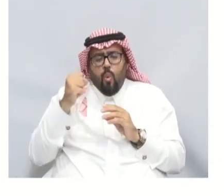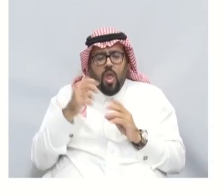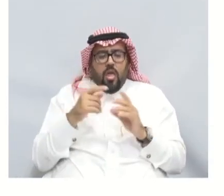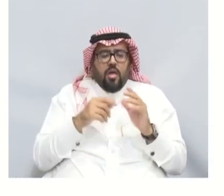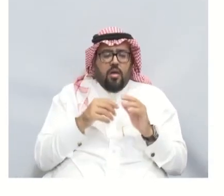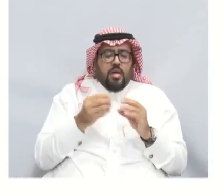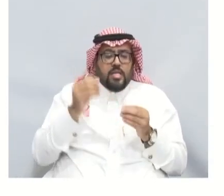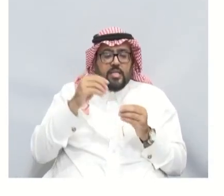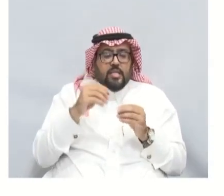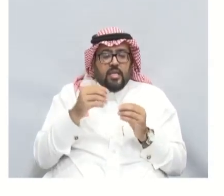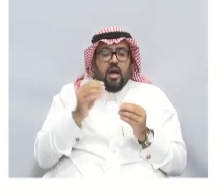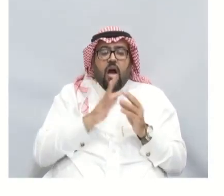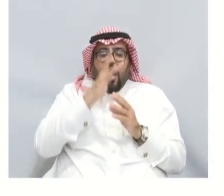عام